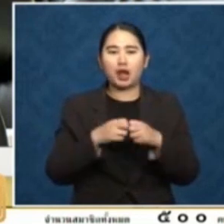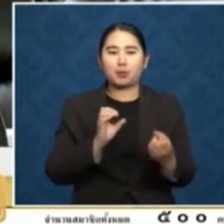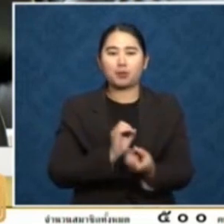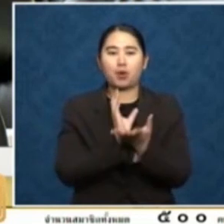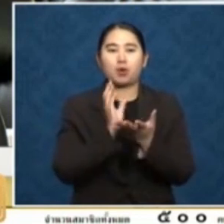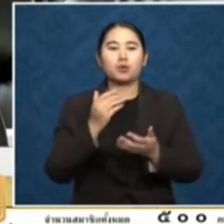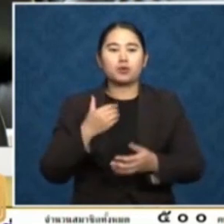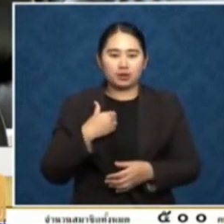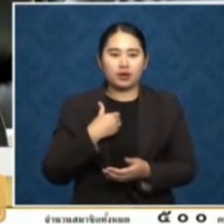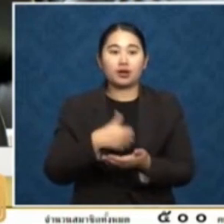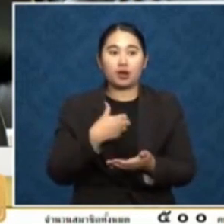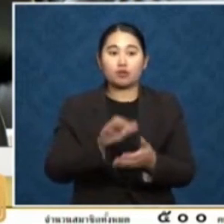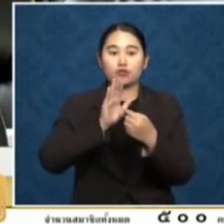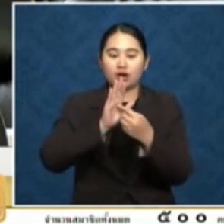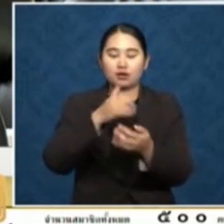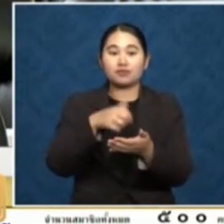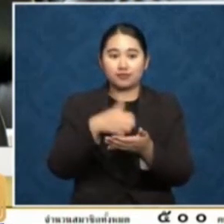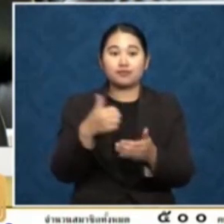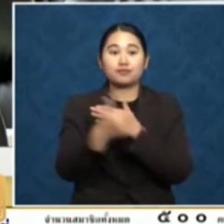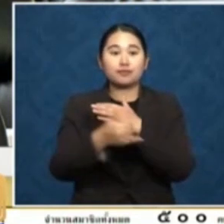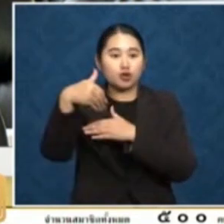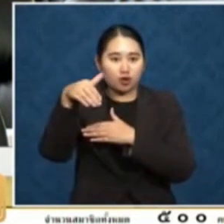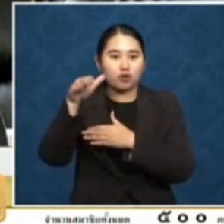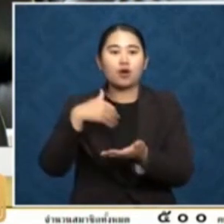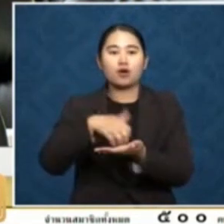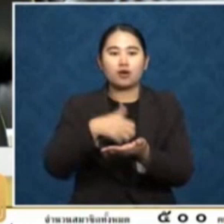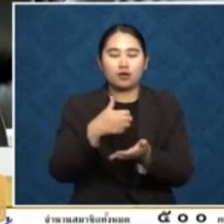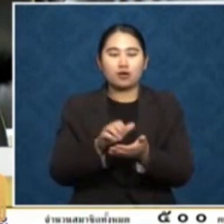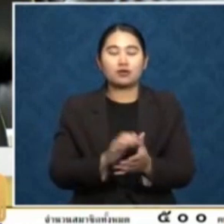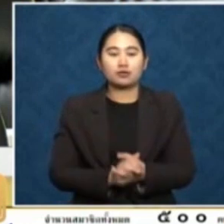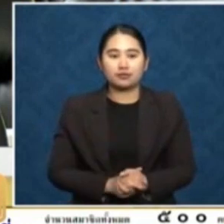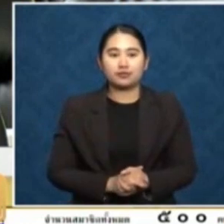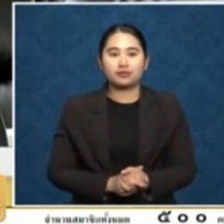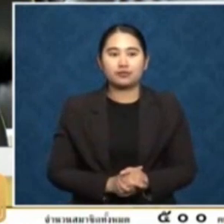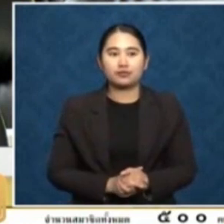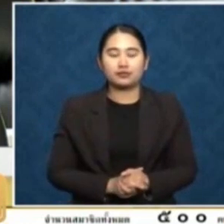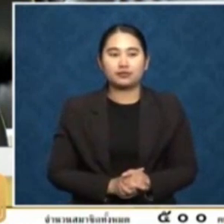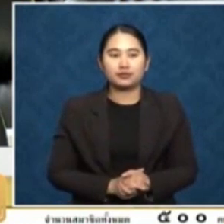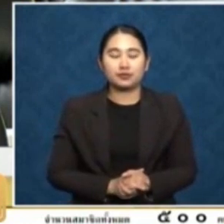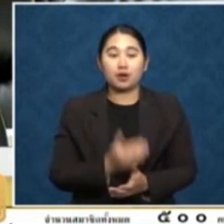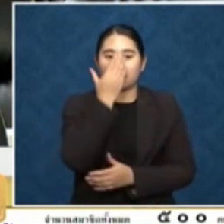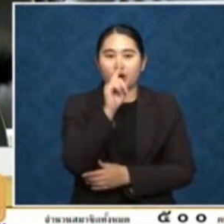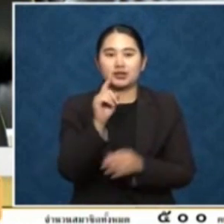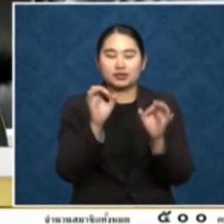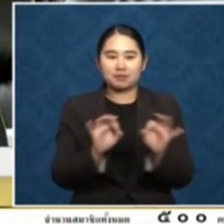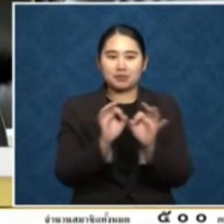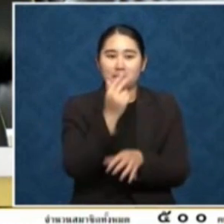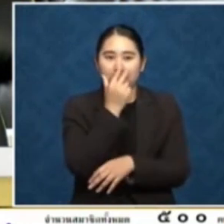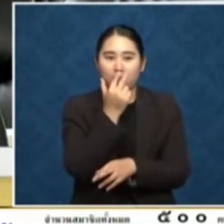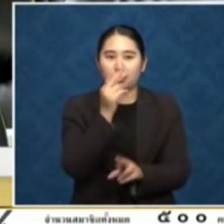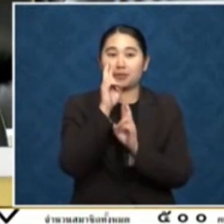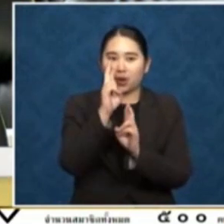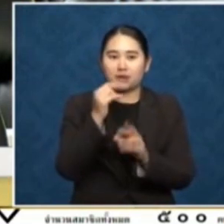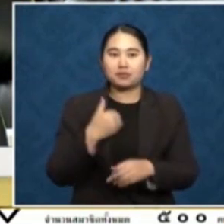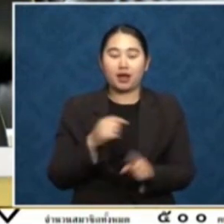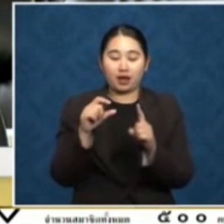ไม่มันก็จะเกิดปัญหาทีหลังอันนี้ของประเทศสวีเดนผมจะยกตัวอย่างมาพอสมควรที่ประเทศที่ได้เกิดอย่างนี้